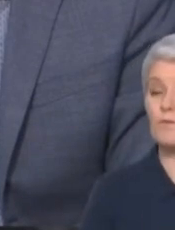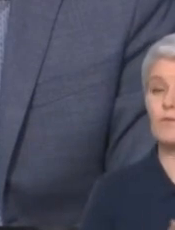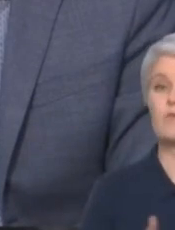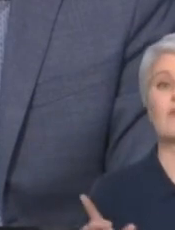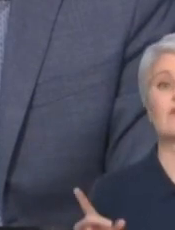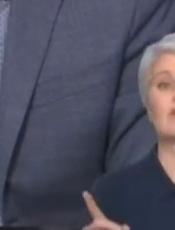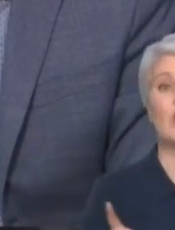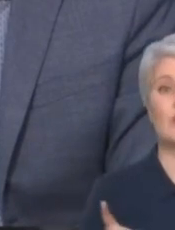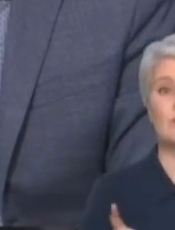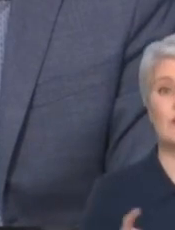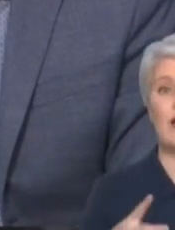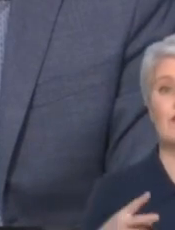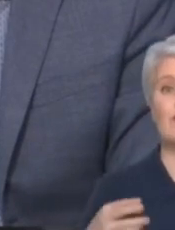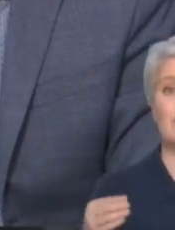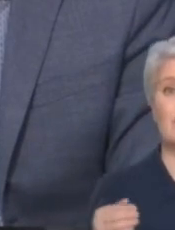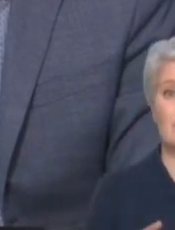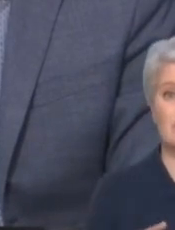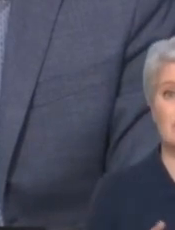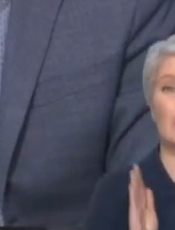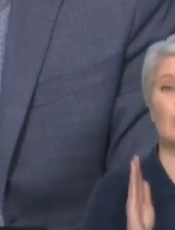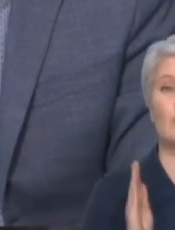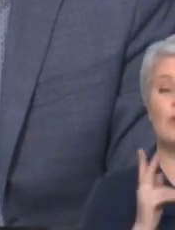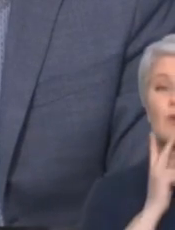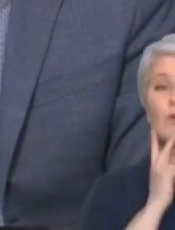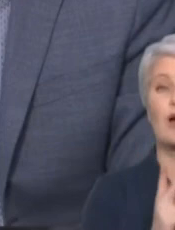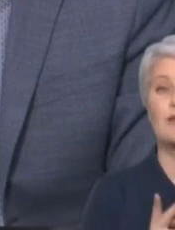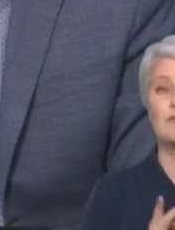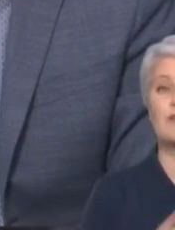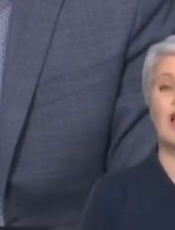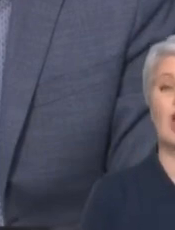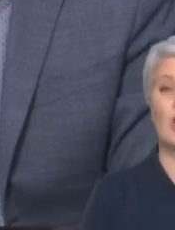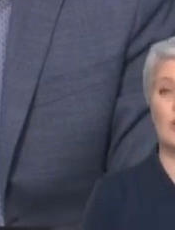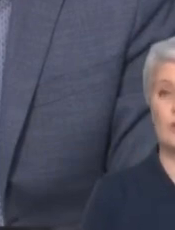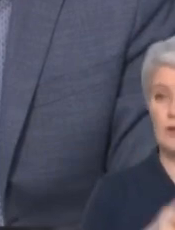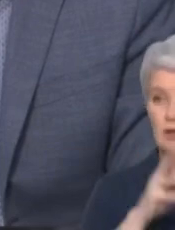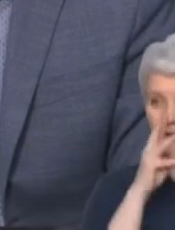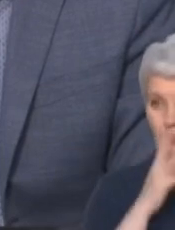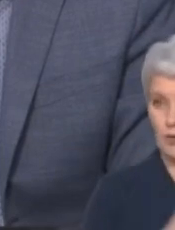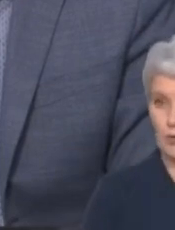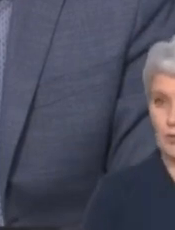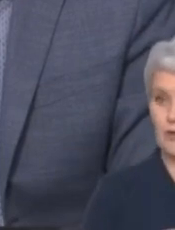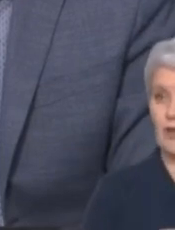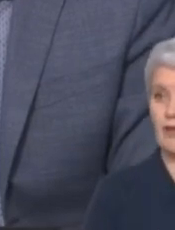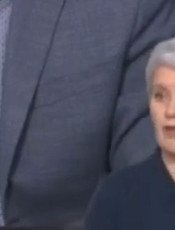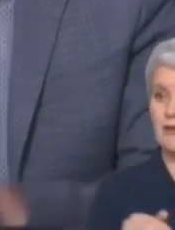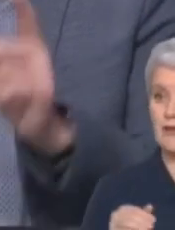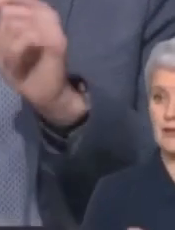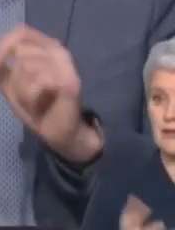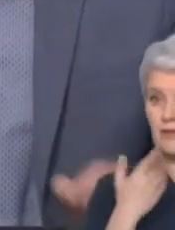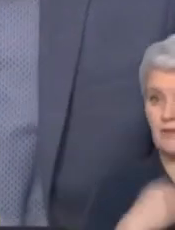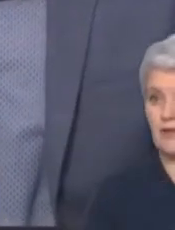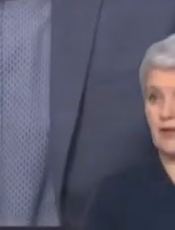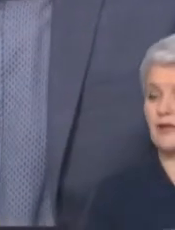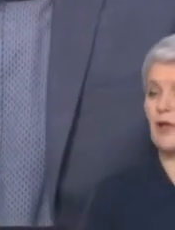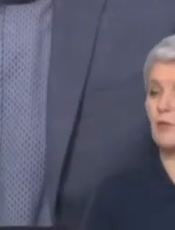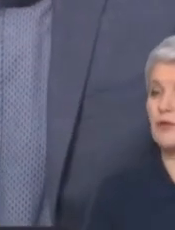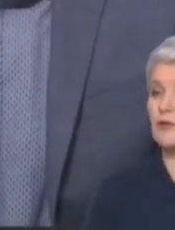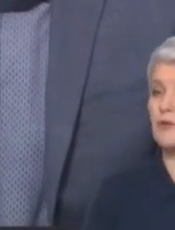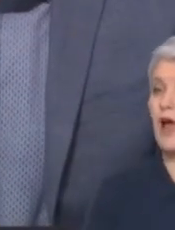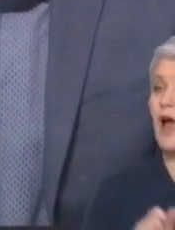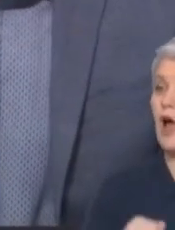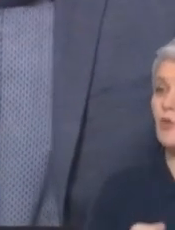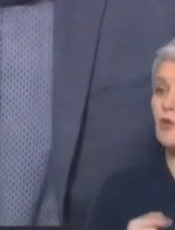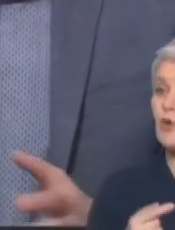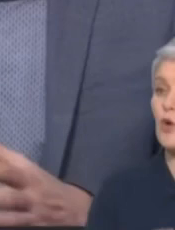розмірі 2000 буде показувати розрахунок заробітної плати 10 тисяч при виході на пенсію. Пані Оксано, можна